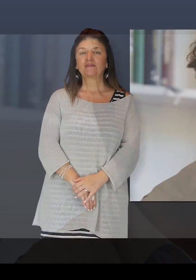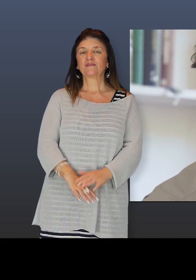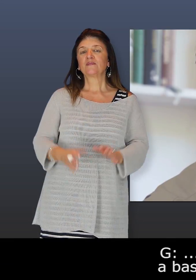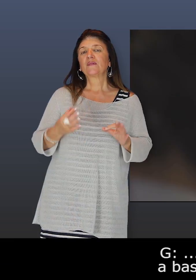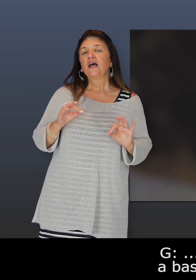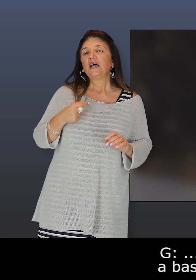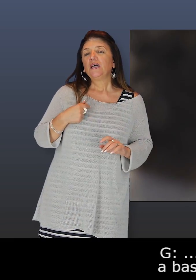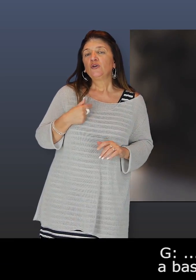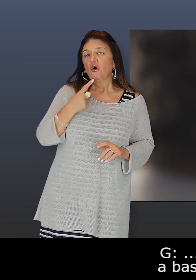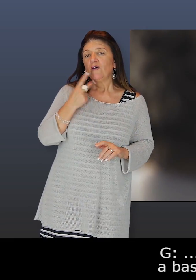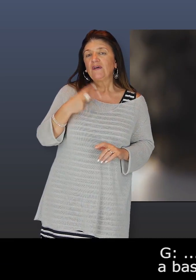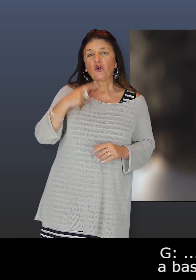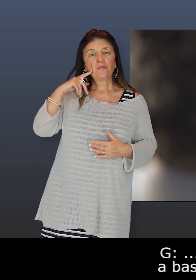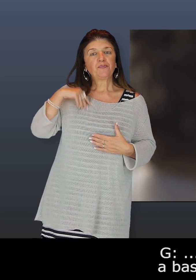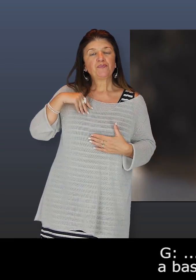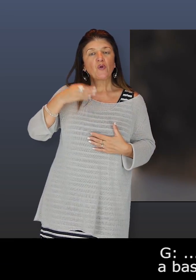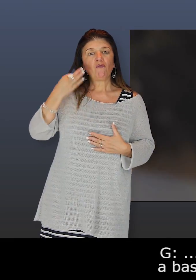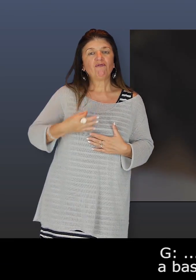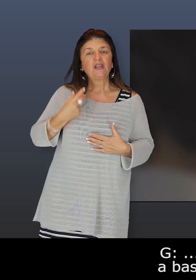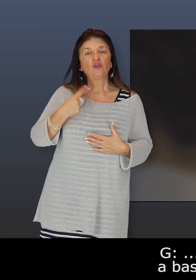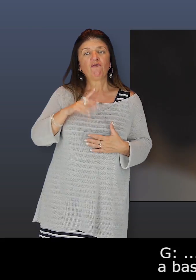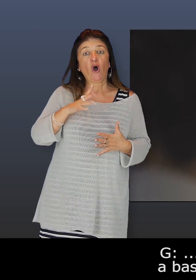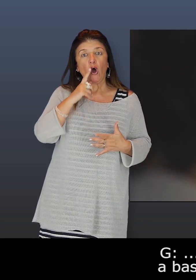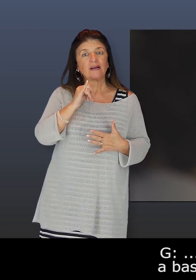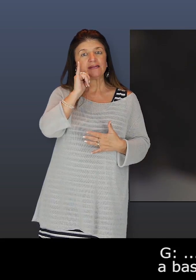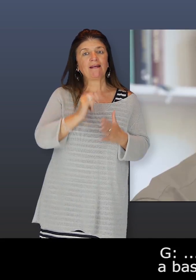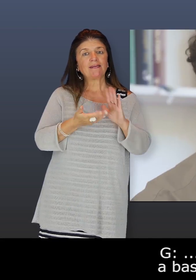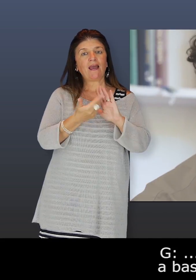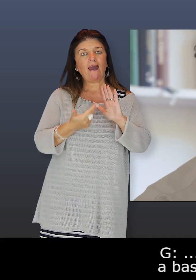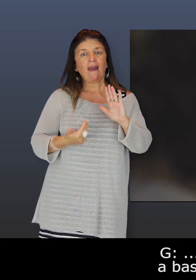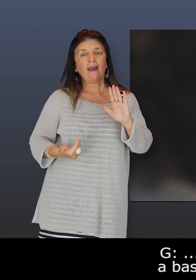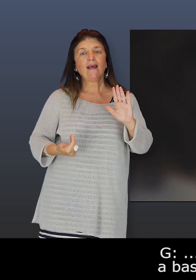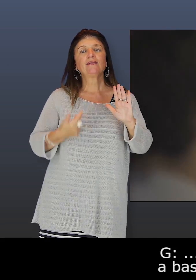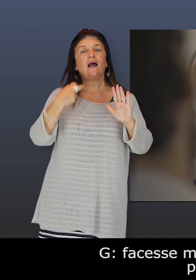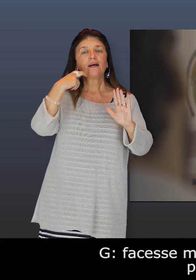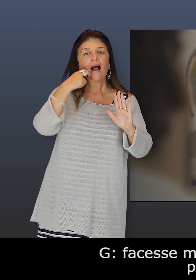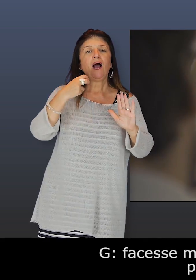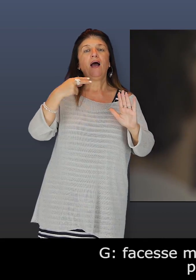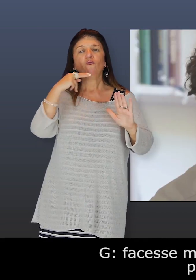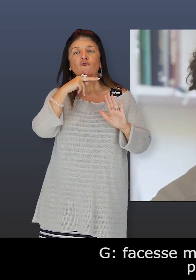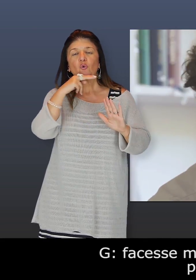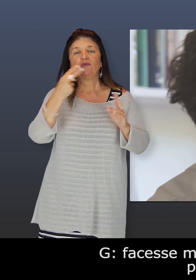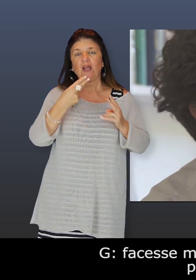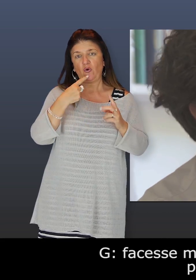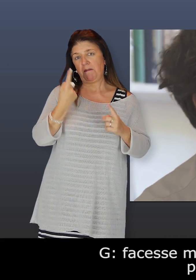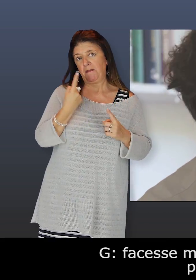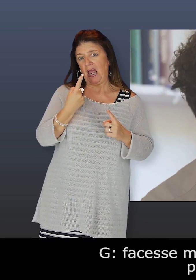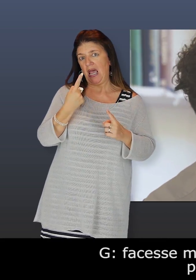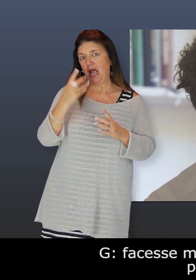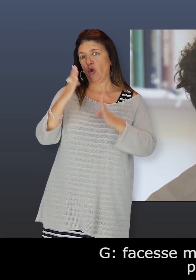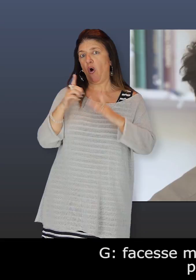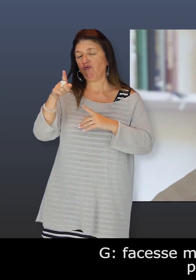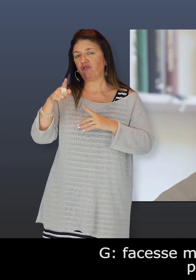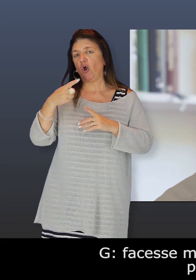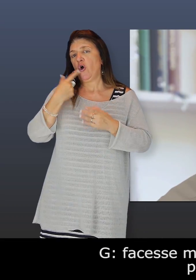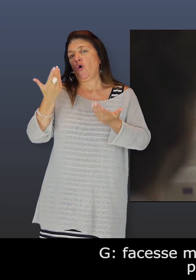ero convinto che una dieta a base di carne con frutta e verdura deve essere meglio che appunto un apporto di